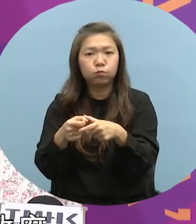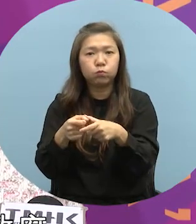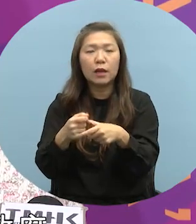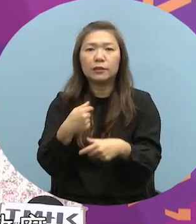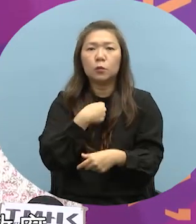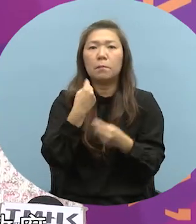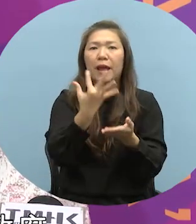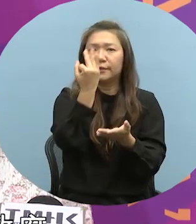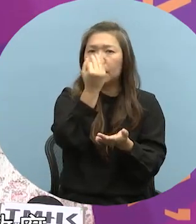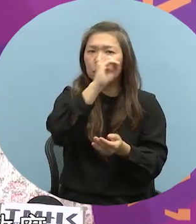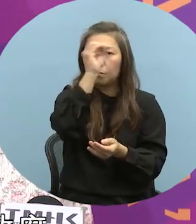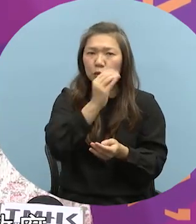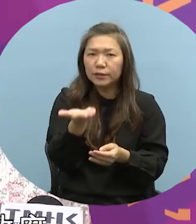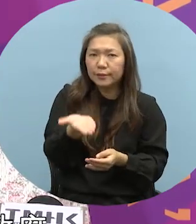少于